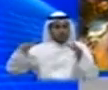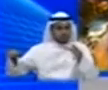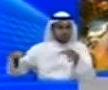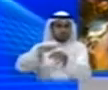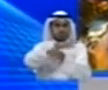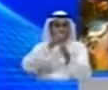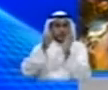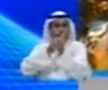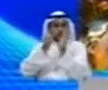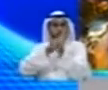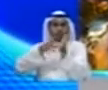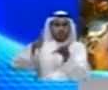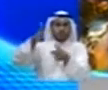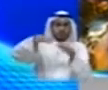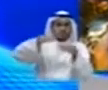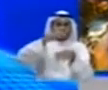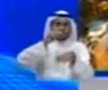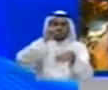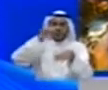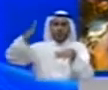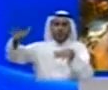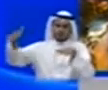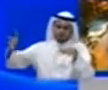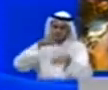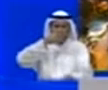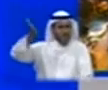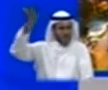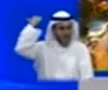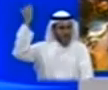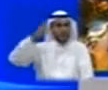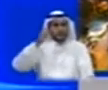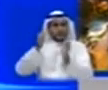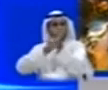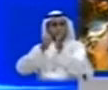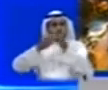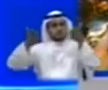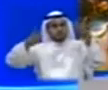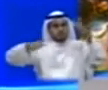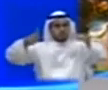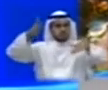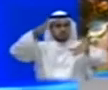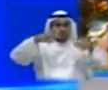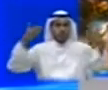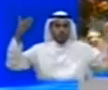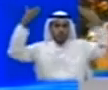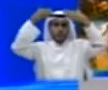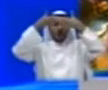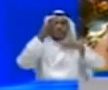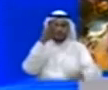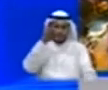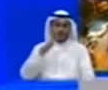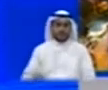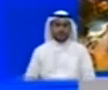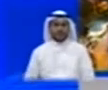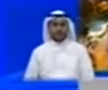كاملة اللي هي جزيرة سوماترا وأعضاء كثيرة من جزيرة إندونيسيا. نعم.